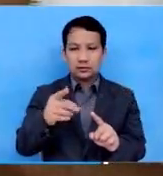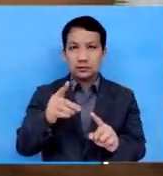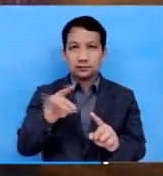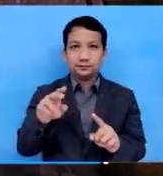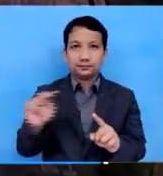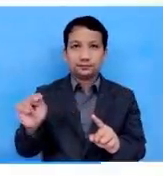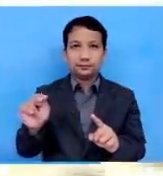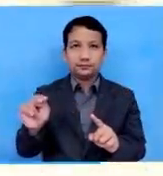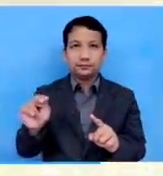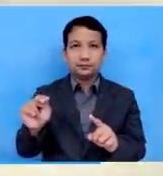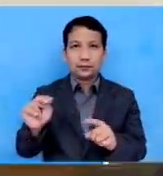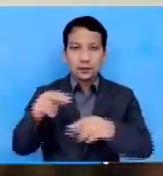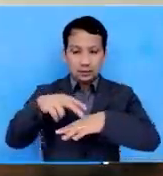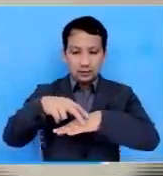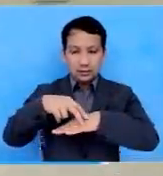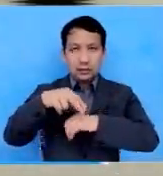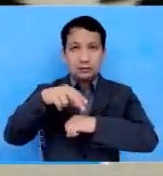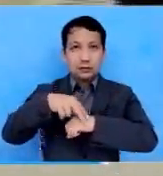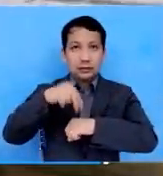Norte.